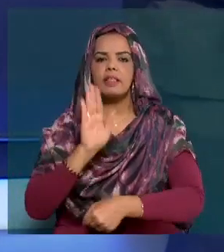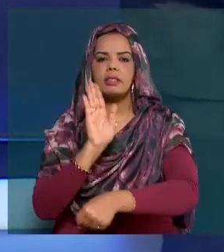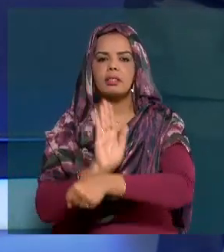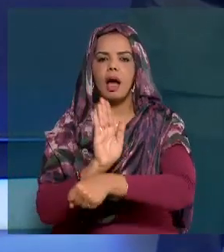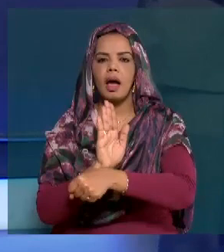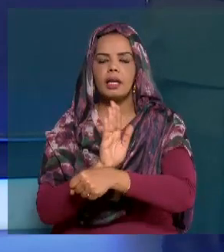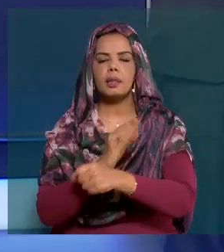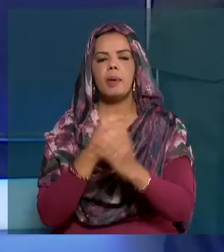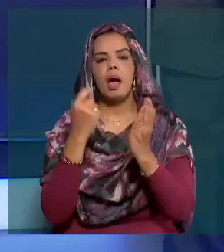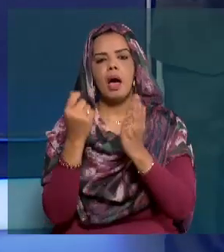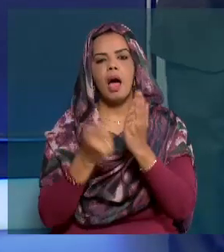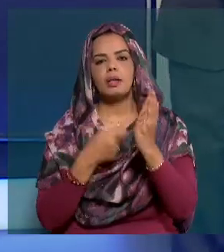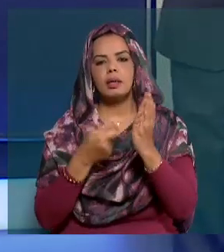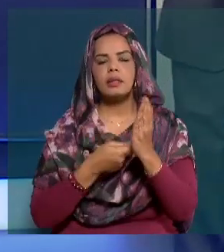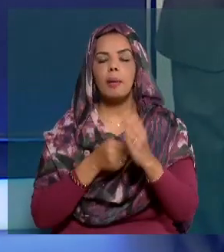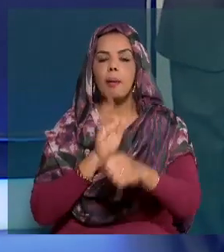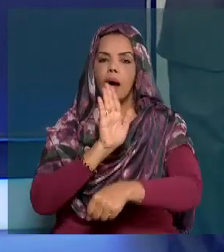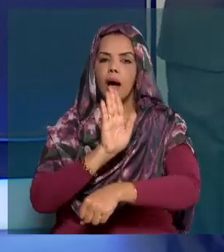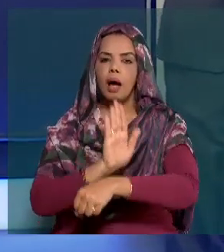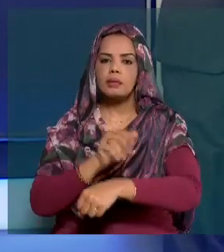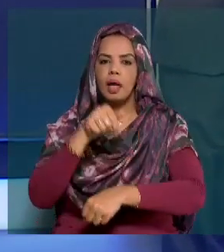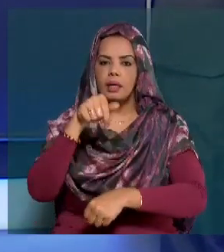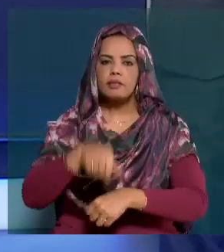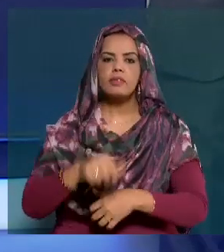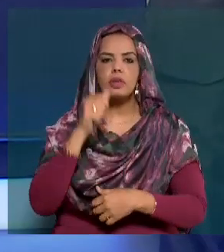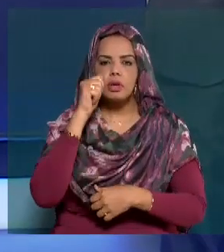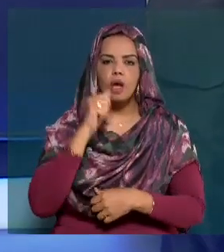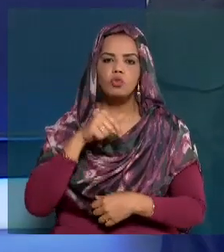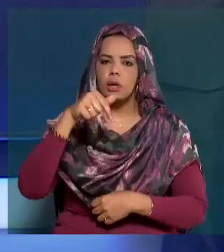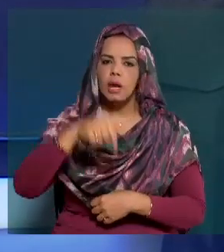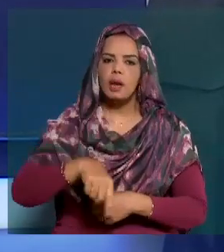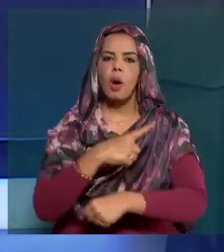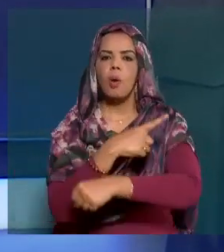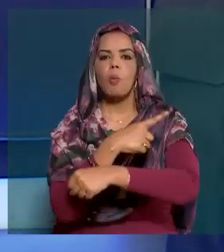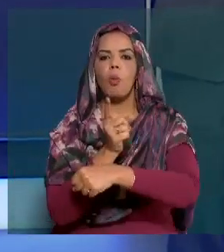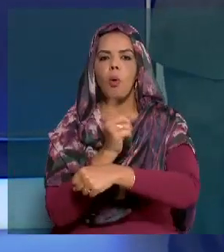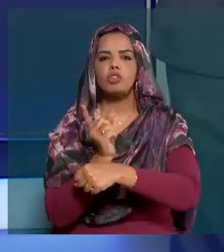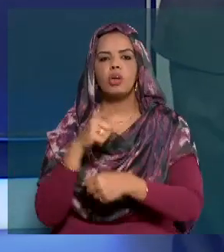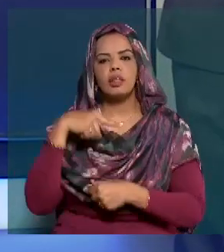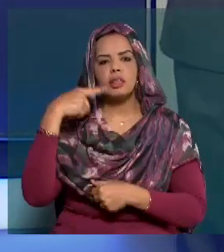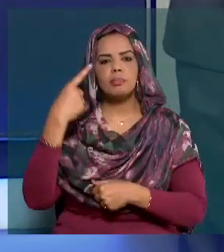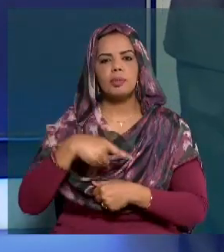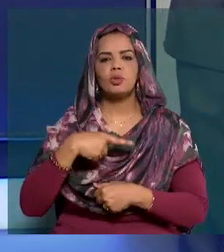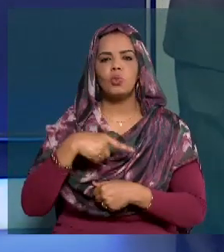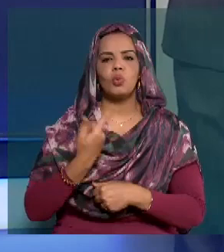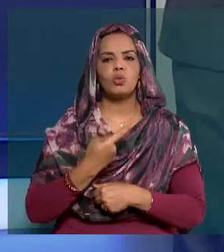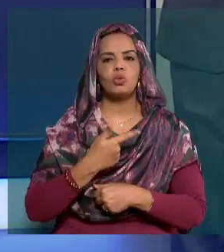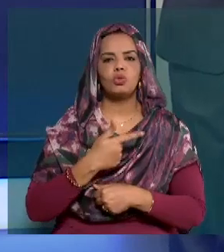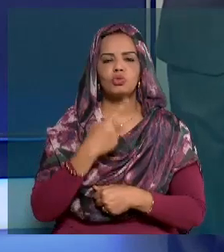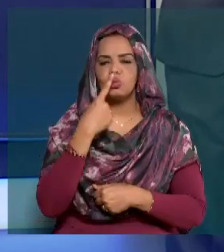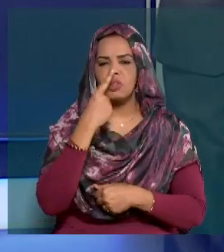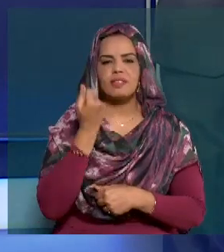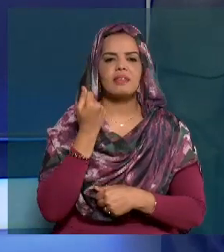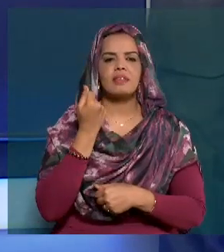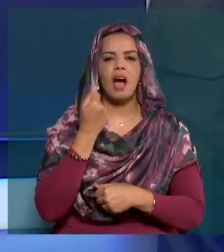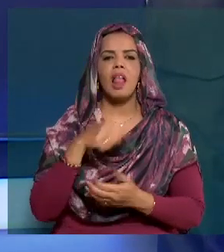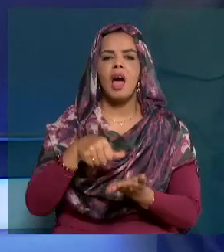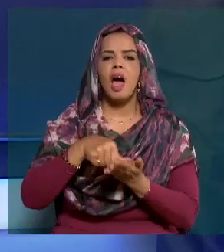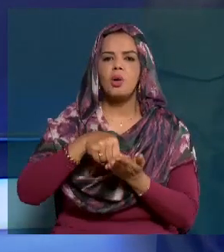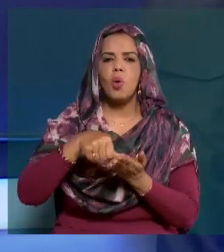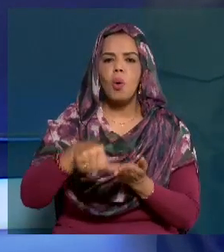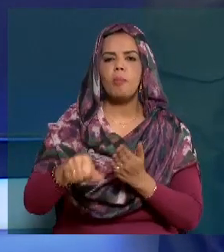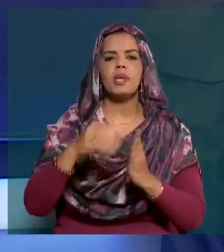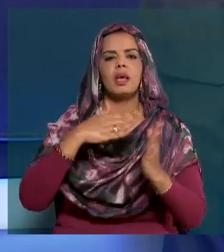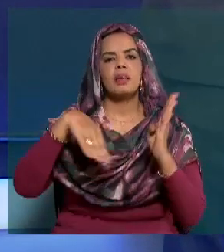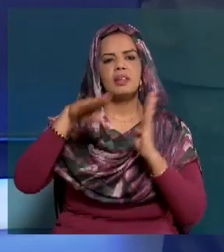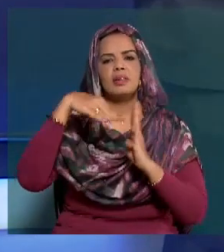واقع التعليم في السودان حاليا ومؤشراته تدعو للأسى، فنسبة الأمية متصاعدة،